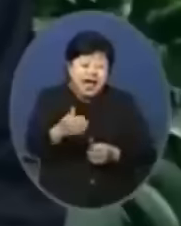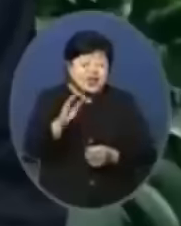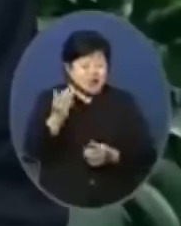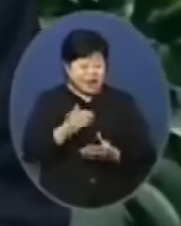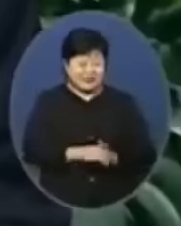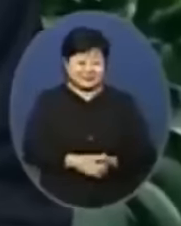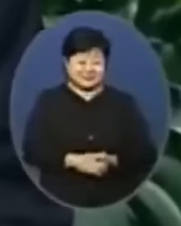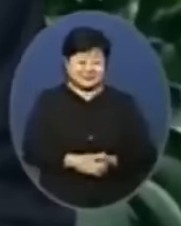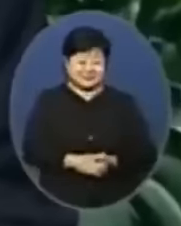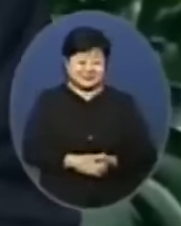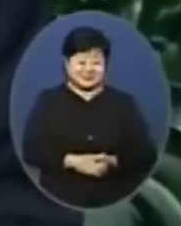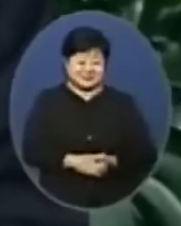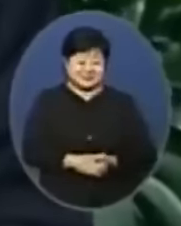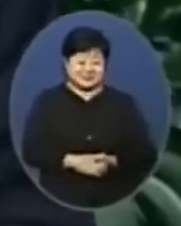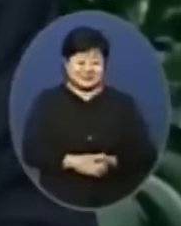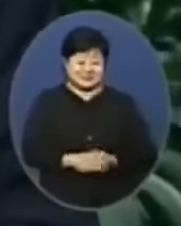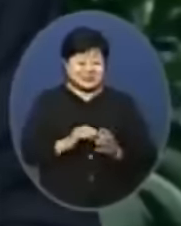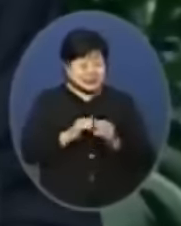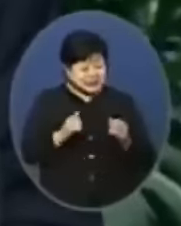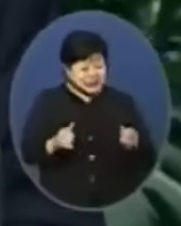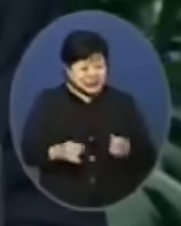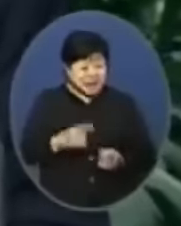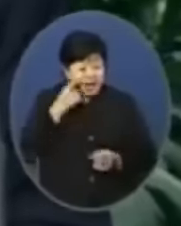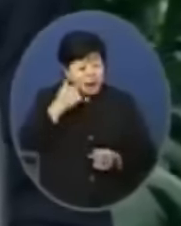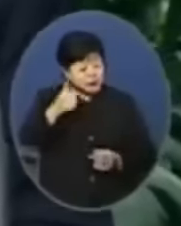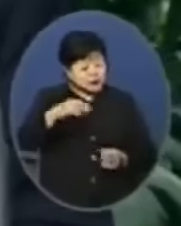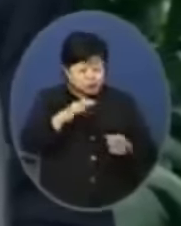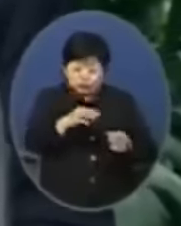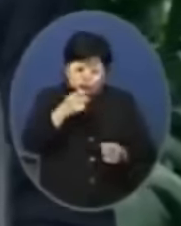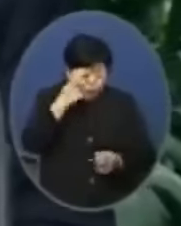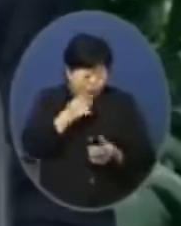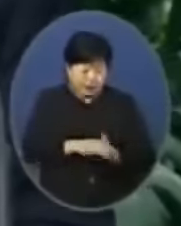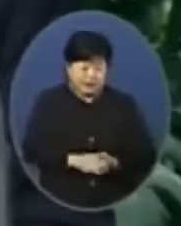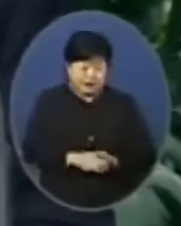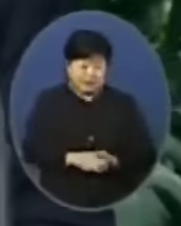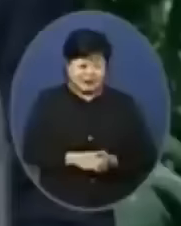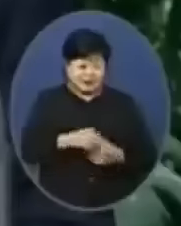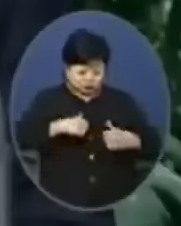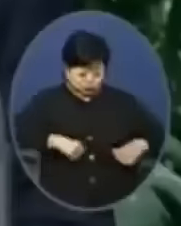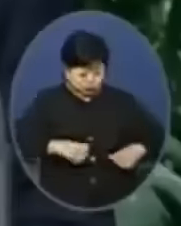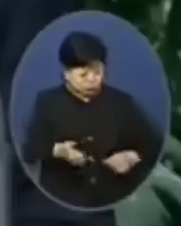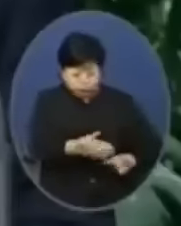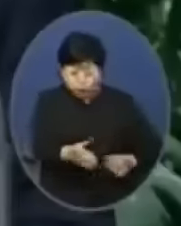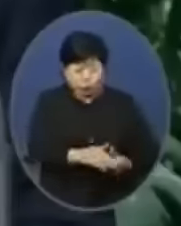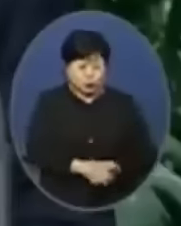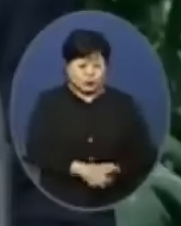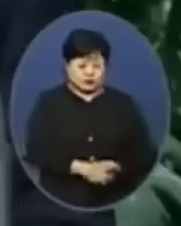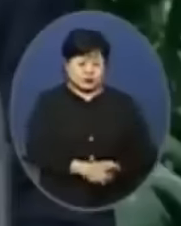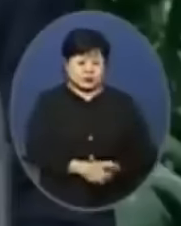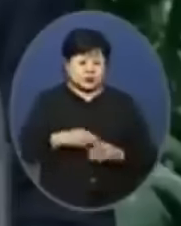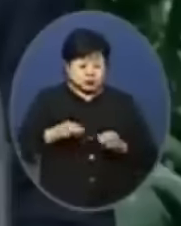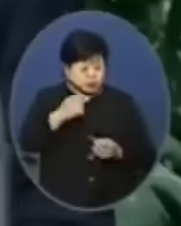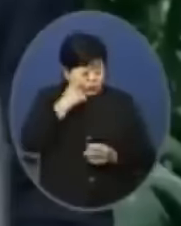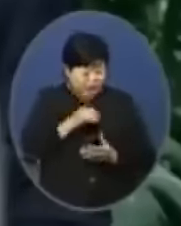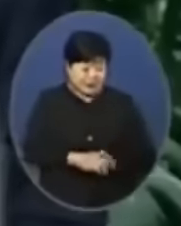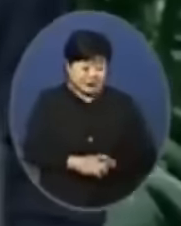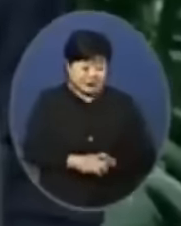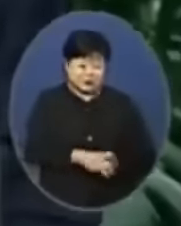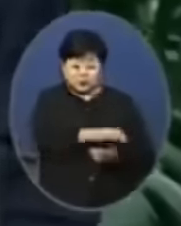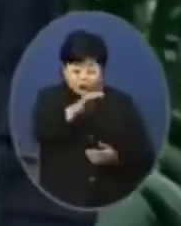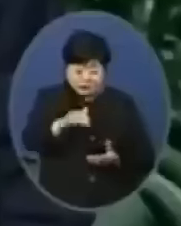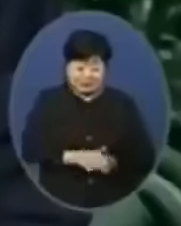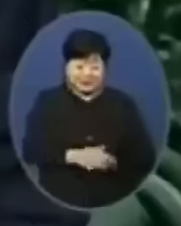파스포트입니다. 세상 사람 하나님 보고 아바지라고 부릅니까? 안 부릅니다. 그러나